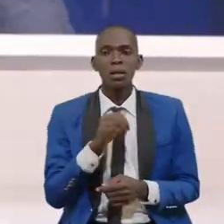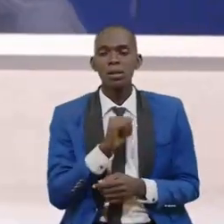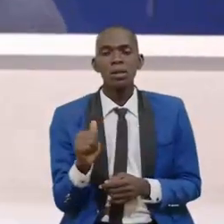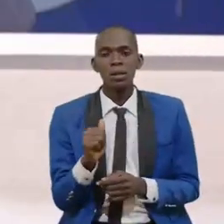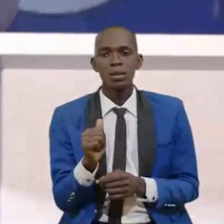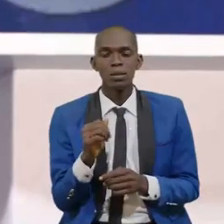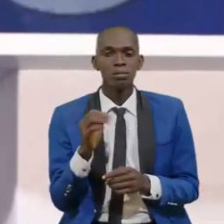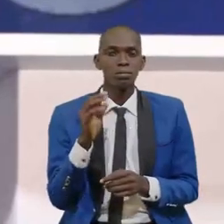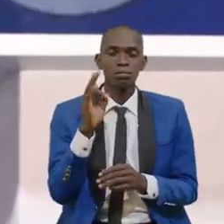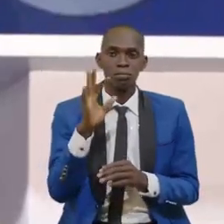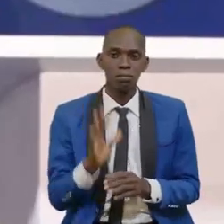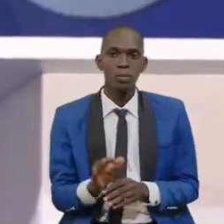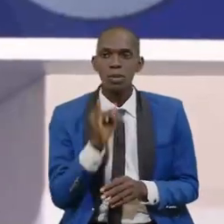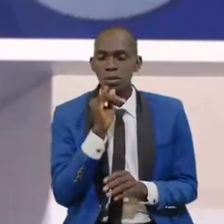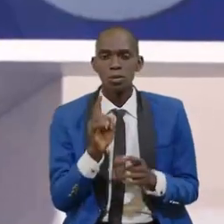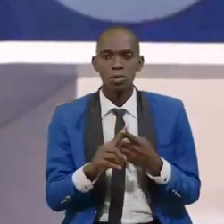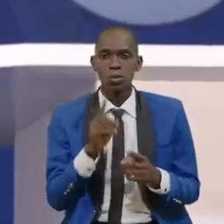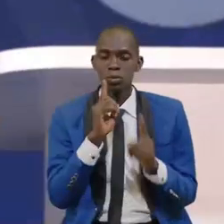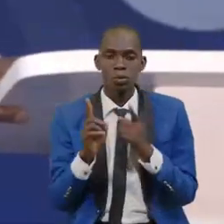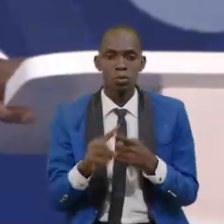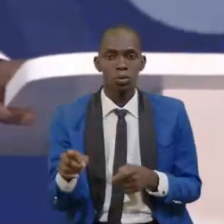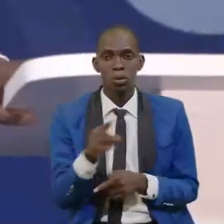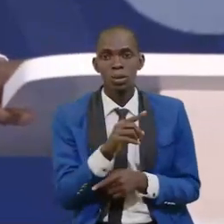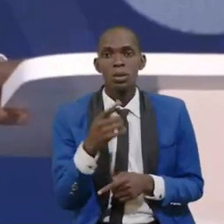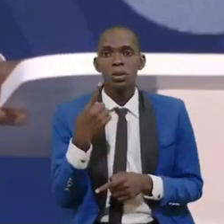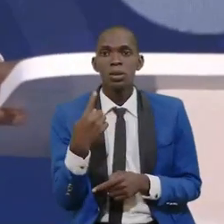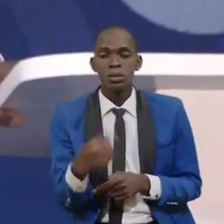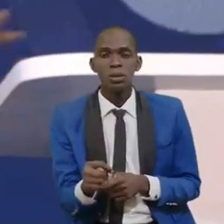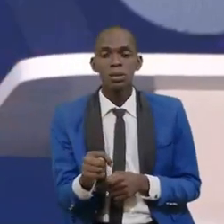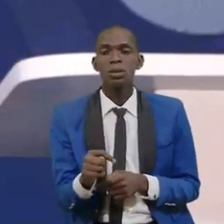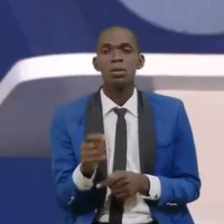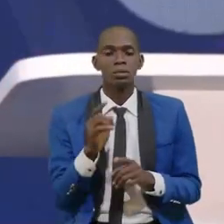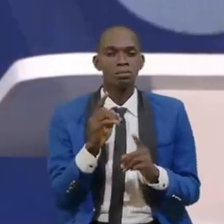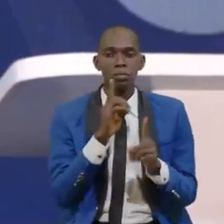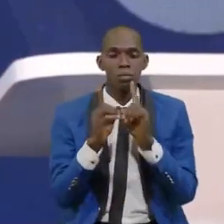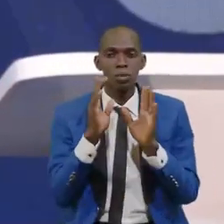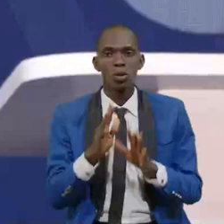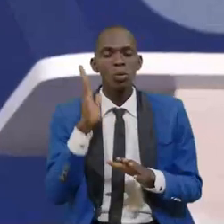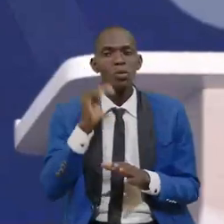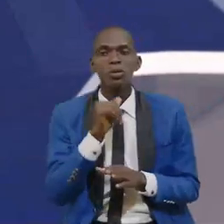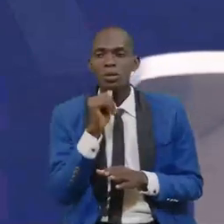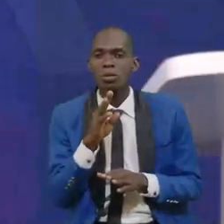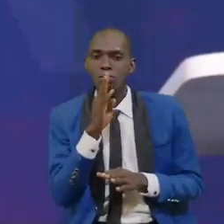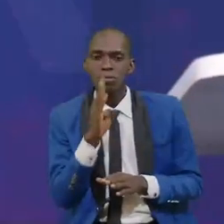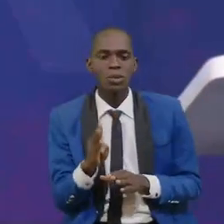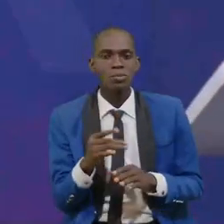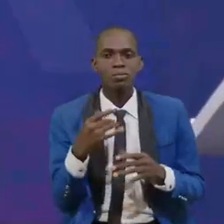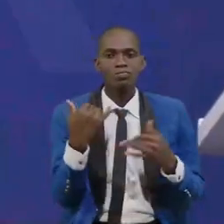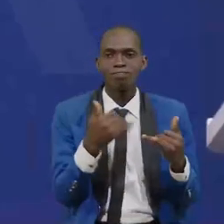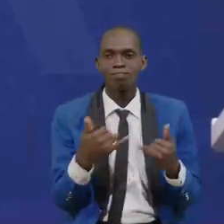et si l'orateur doit leur parler, l'orateur ne va pas les divertir.